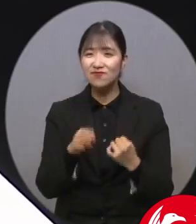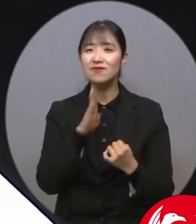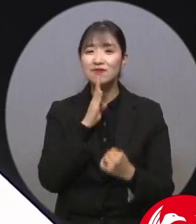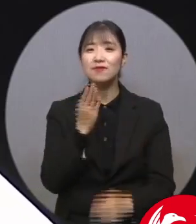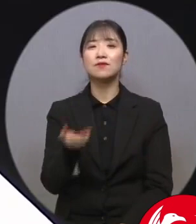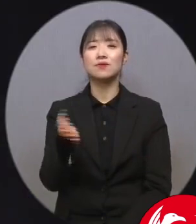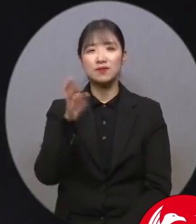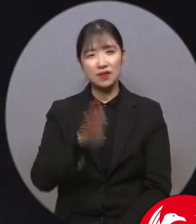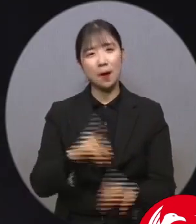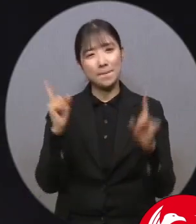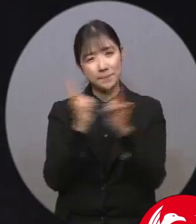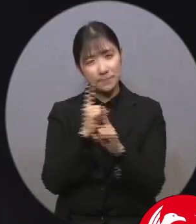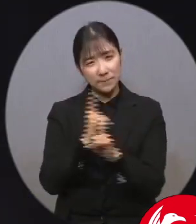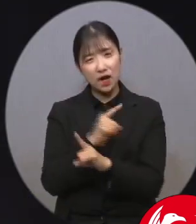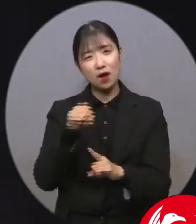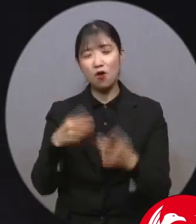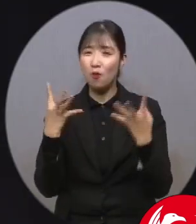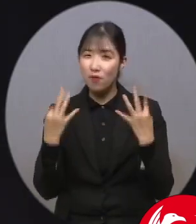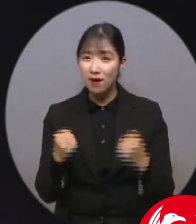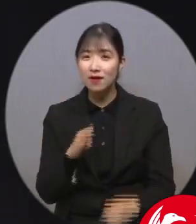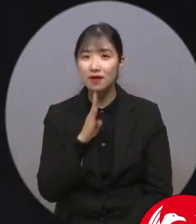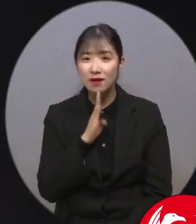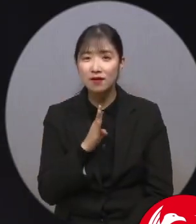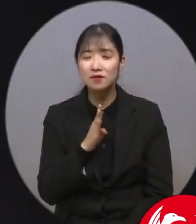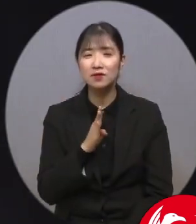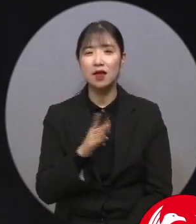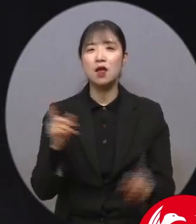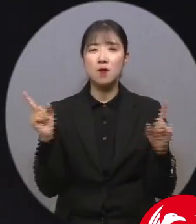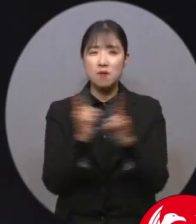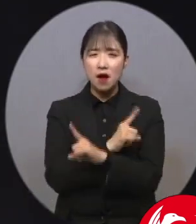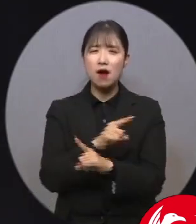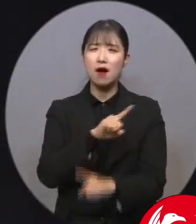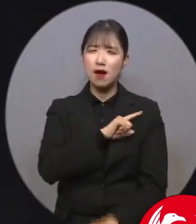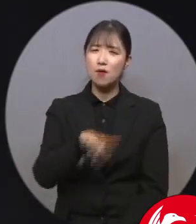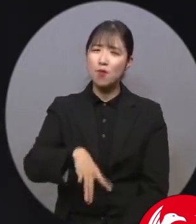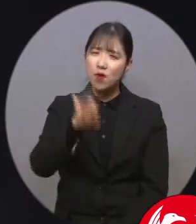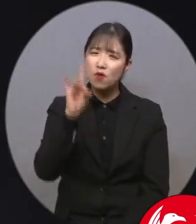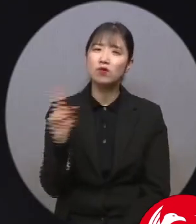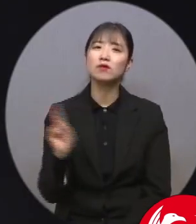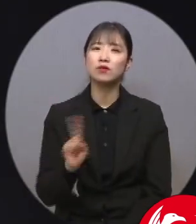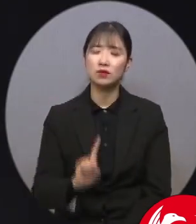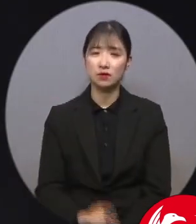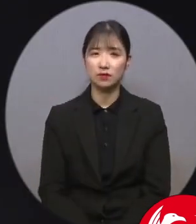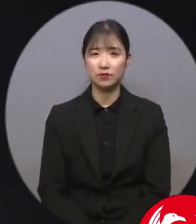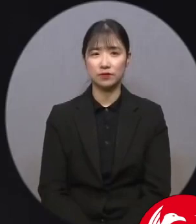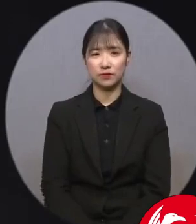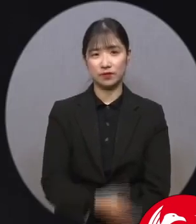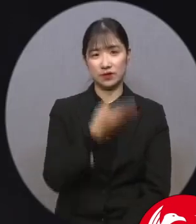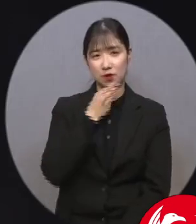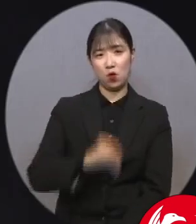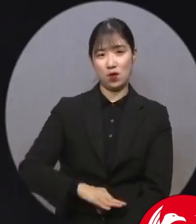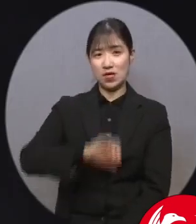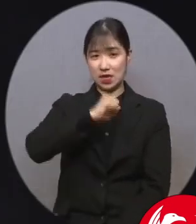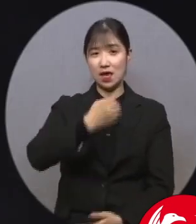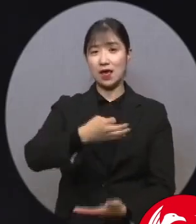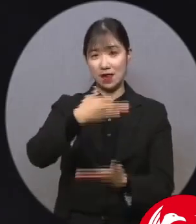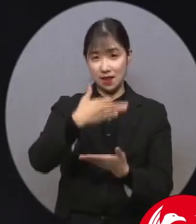하지만은 바꿔야 할 점이 많은데 우선 뭐를 먼저 바꿔야 할 것인지. 그러니까 복지